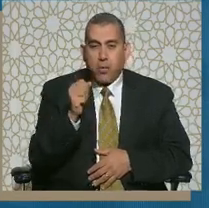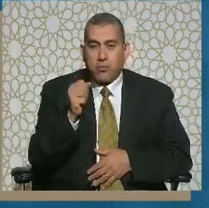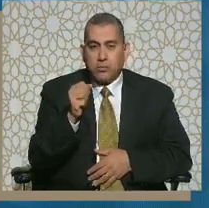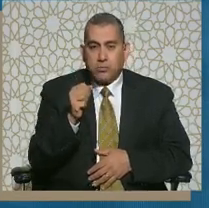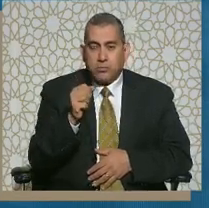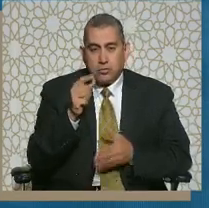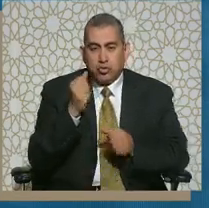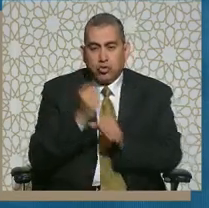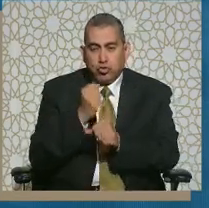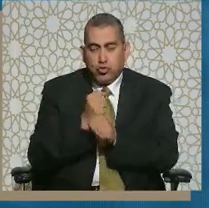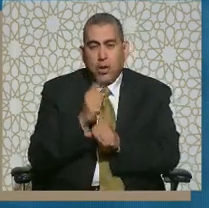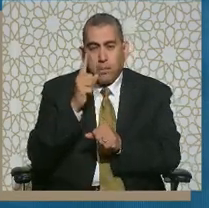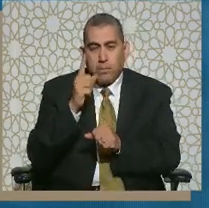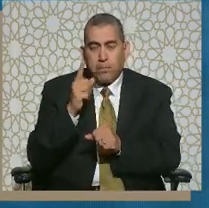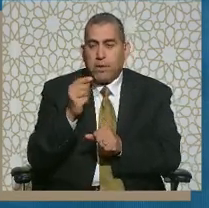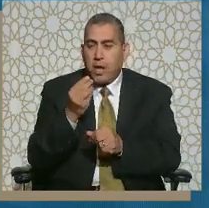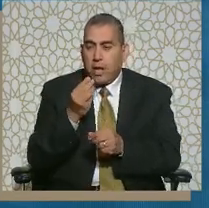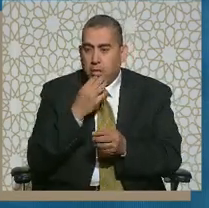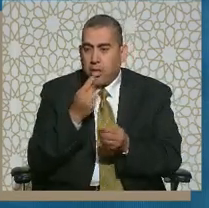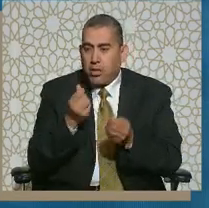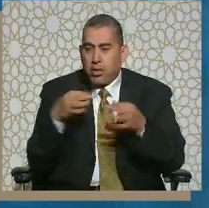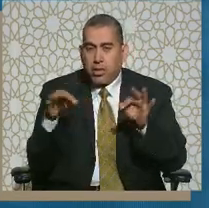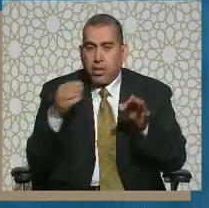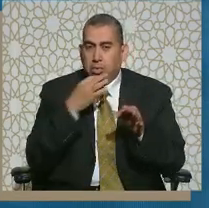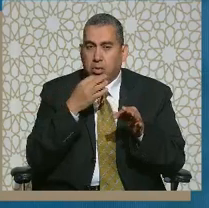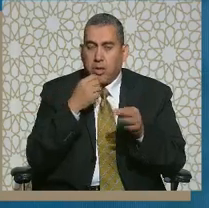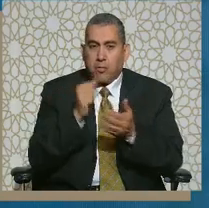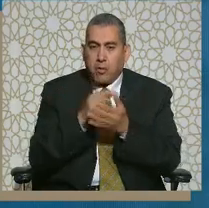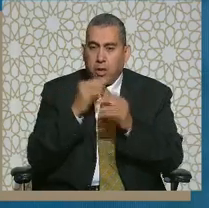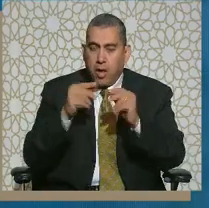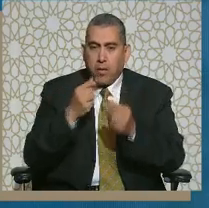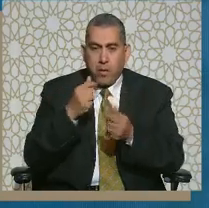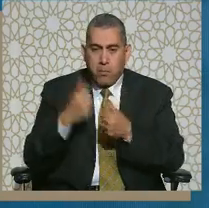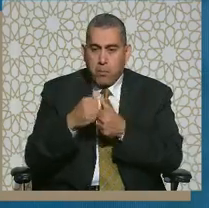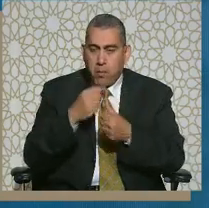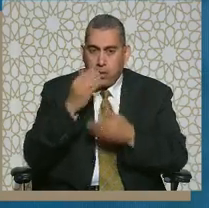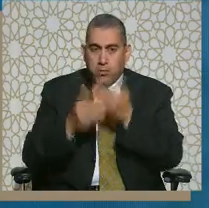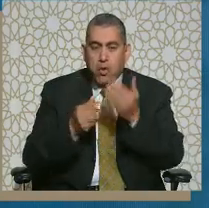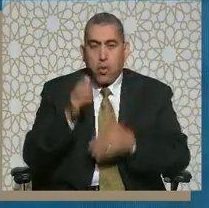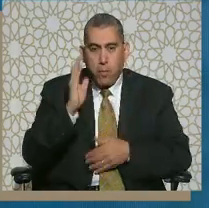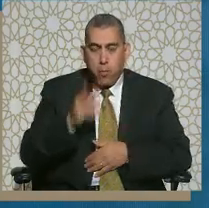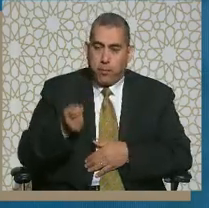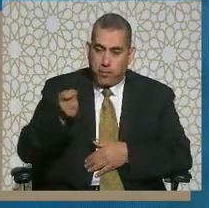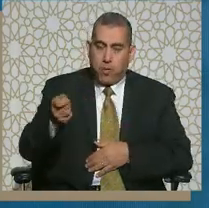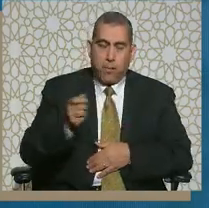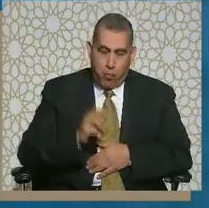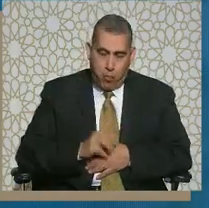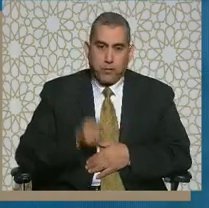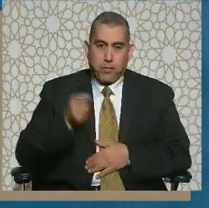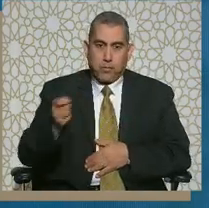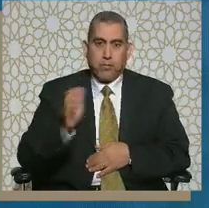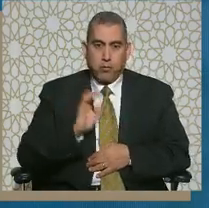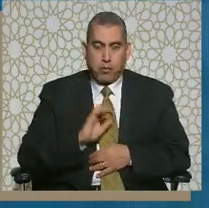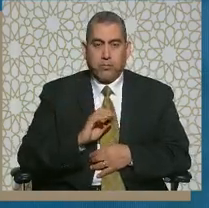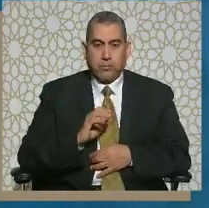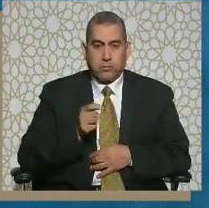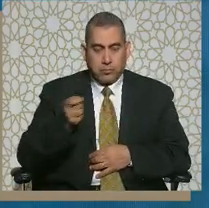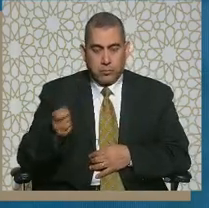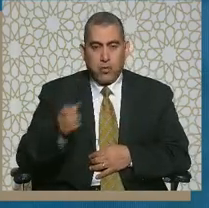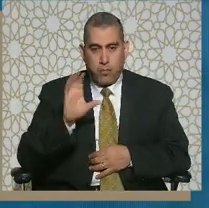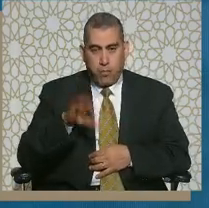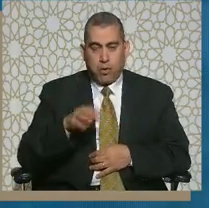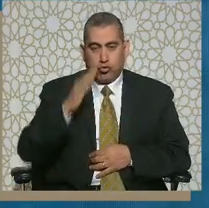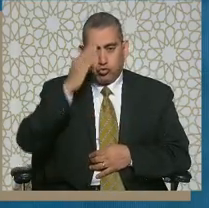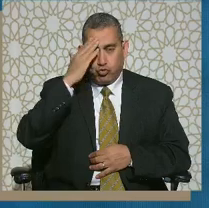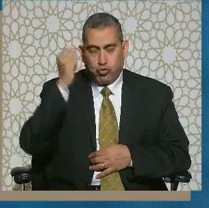صحيح بيشتغلوا بس مش مكفيين بيتهم صح كده ايو ايوه يا فندم يجوز ان هو يدي لهم خلاص ياز ماشي جزاك الله